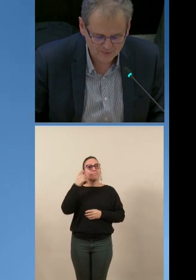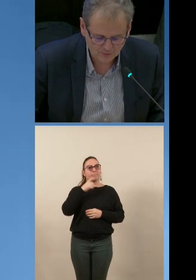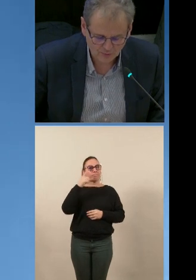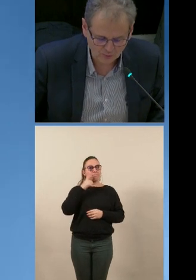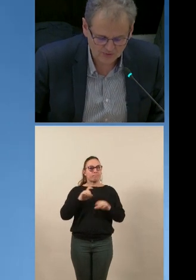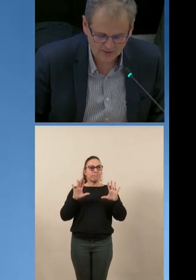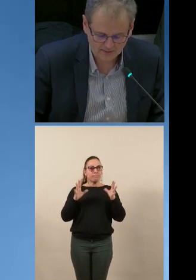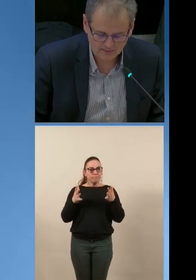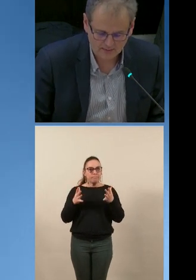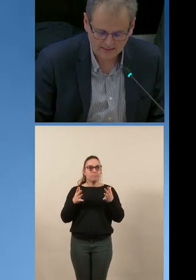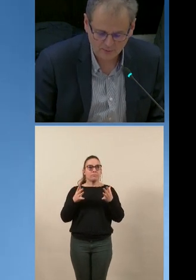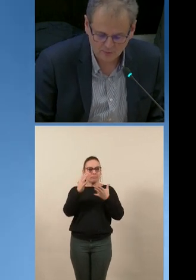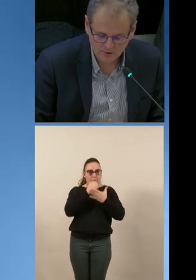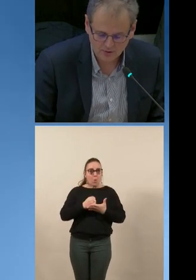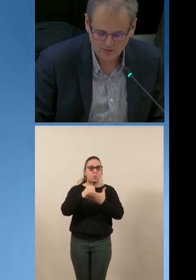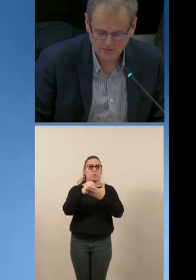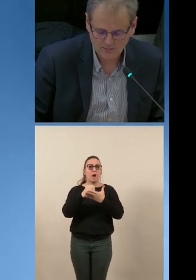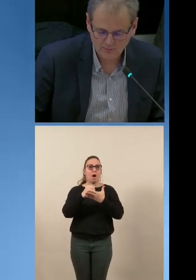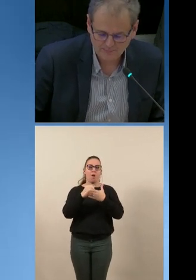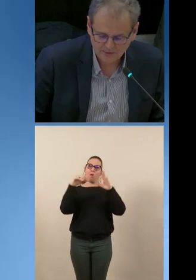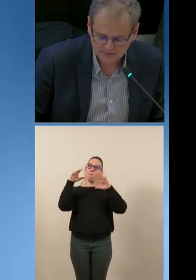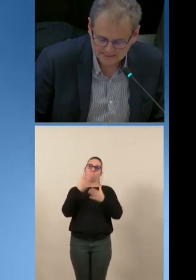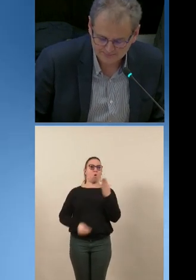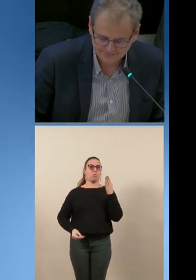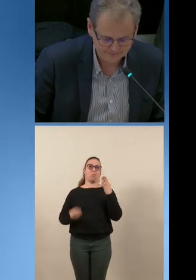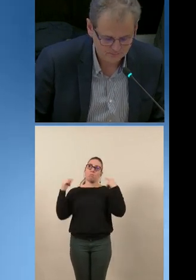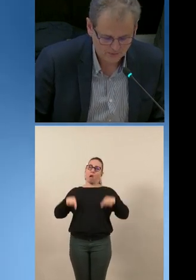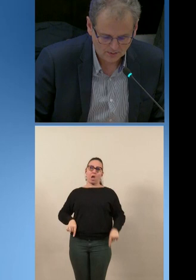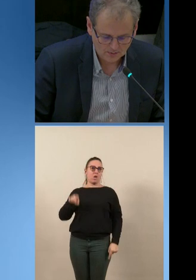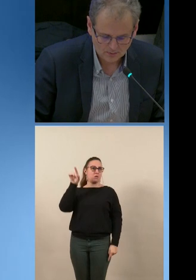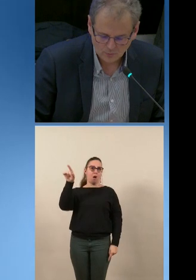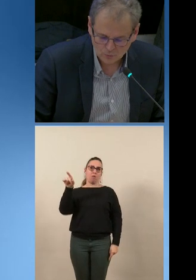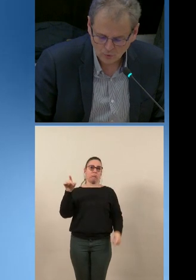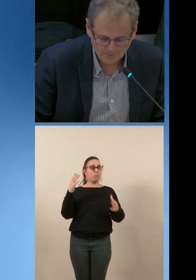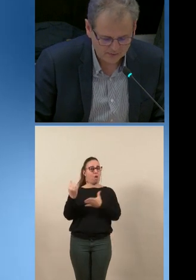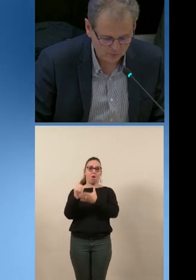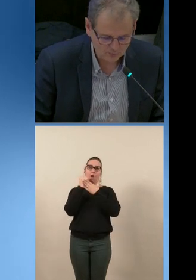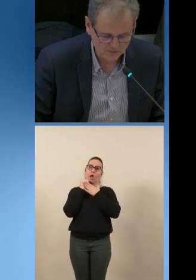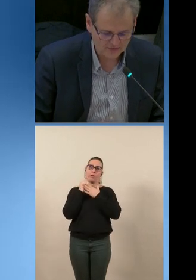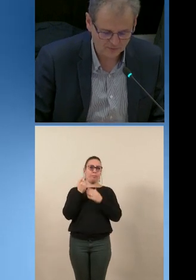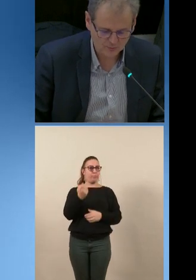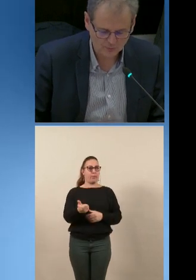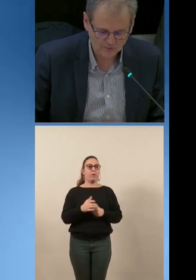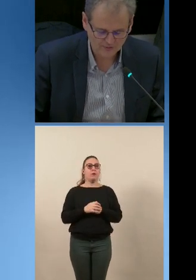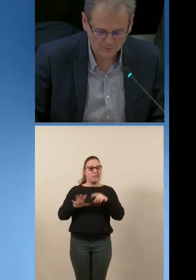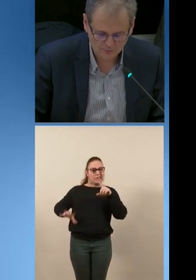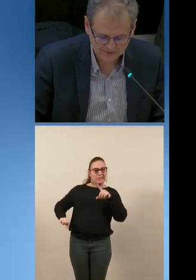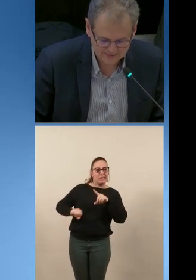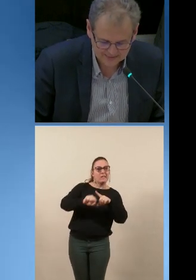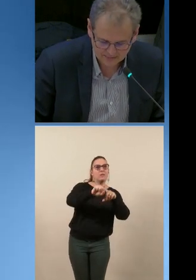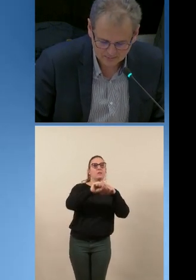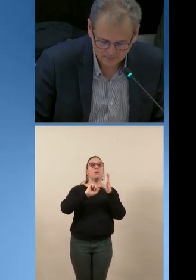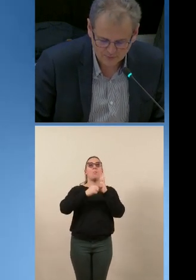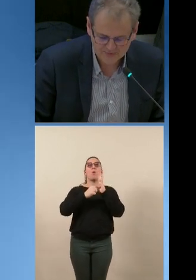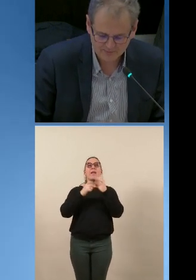l'absence de soutien à la hauteur de la part de l'État toujours pas de compensation de l' augmentation du point